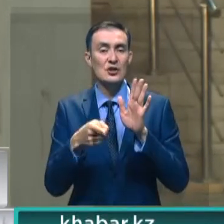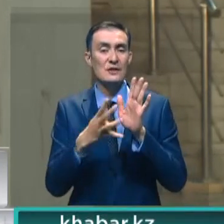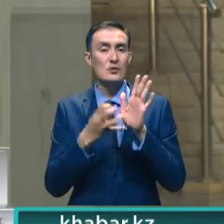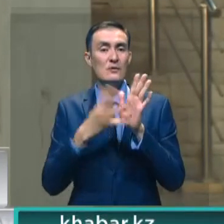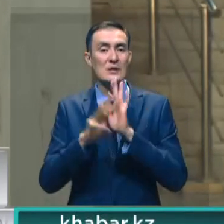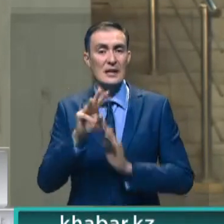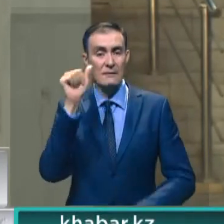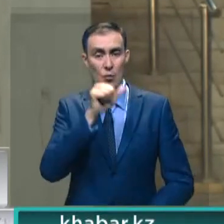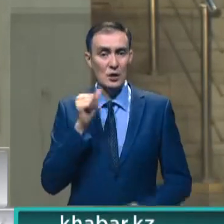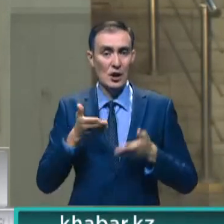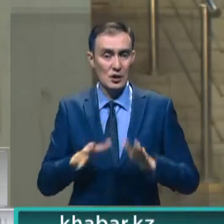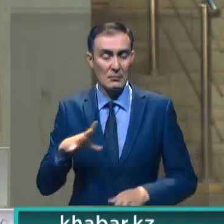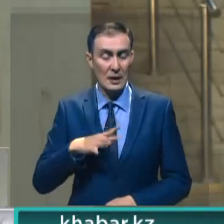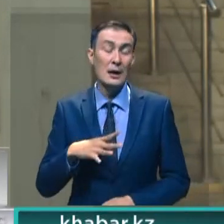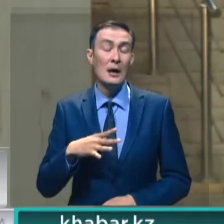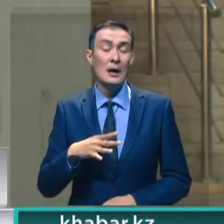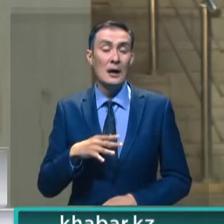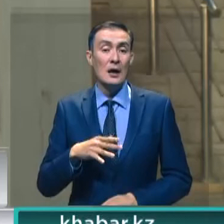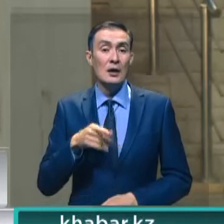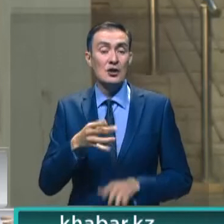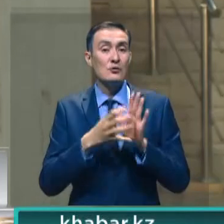рождения. 93 года рождения